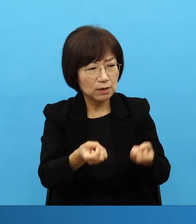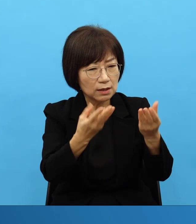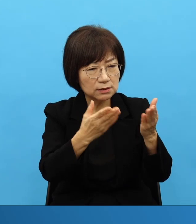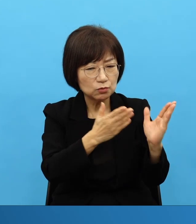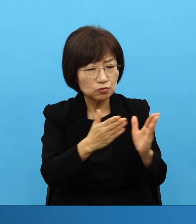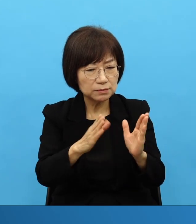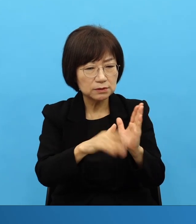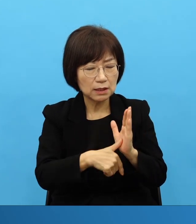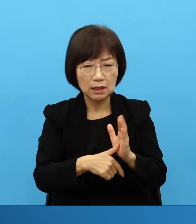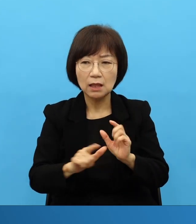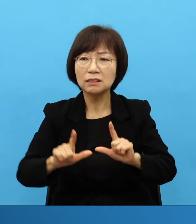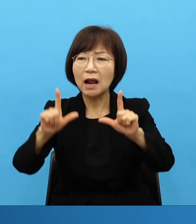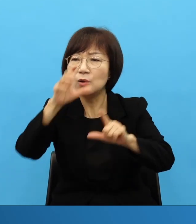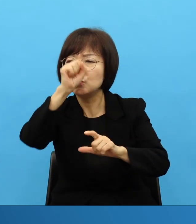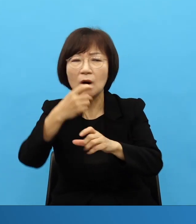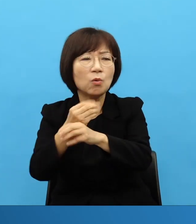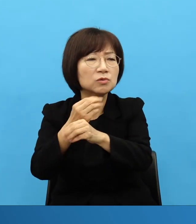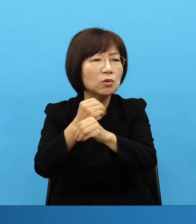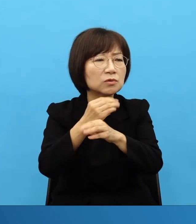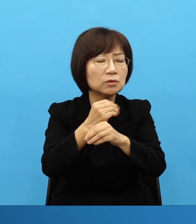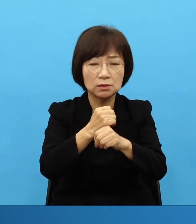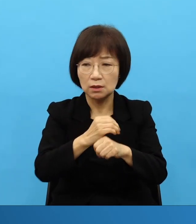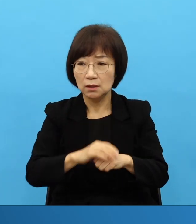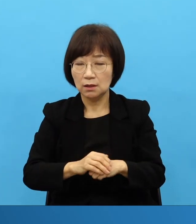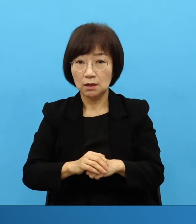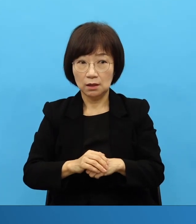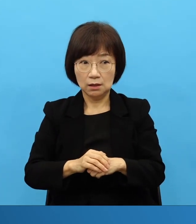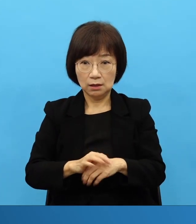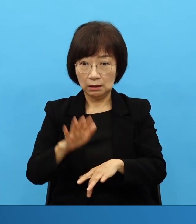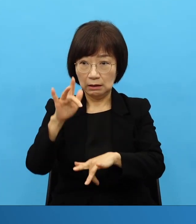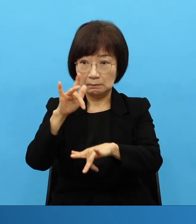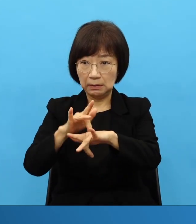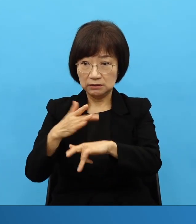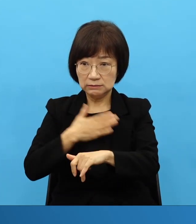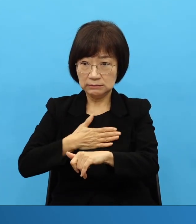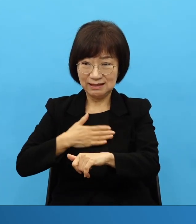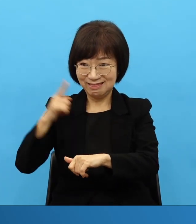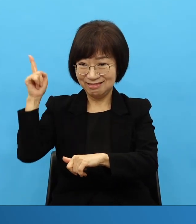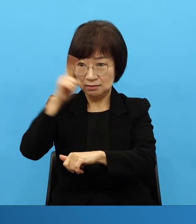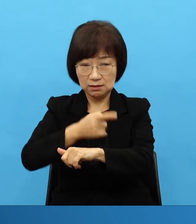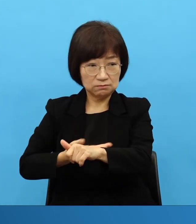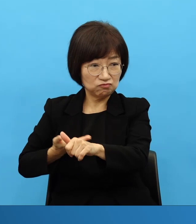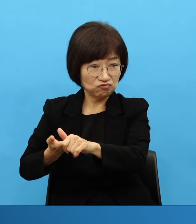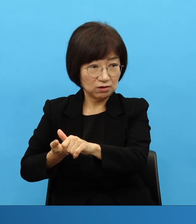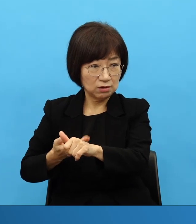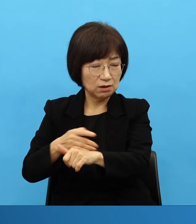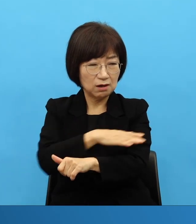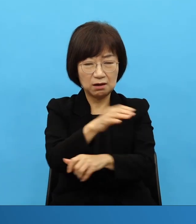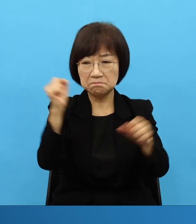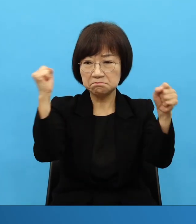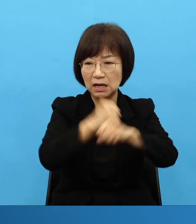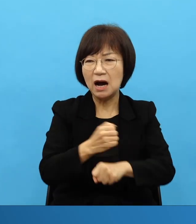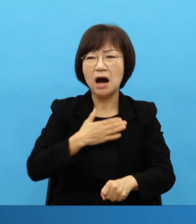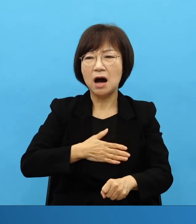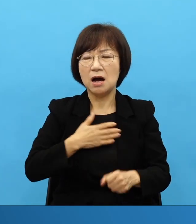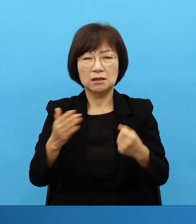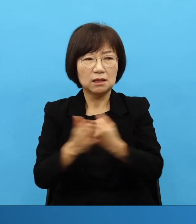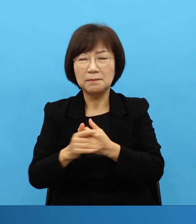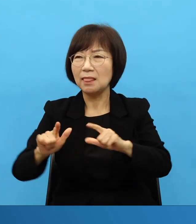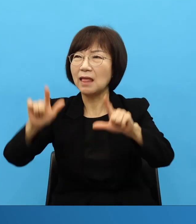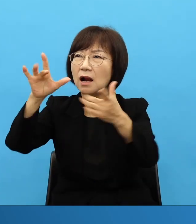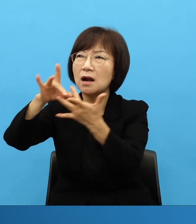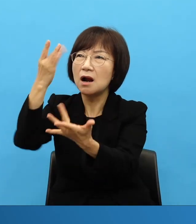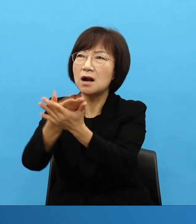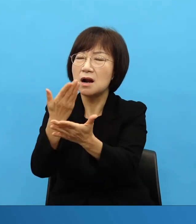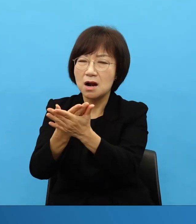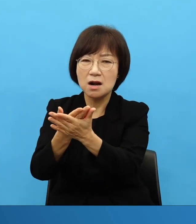자녀가 마귀인데 거슬리면 당하잖아요. 당연한 얘기예요 어떤 면에서는. Whatever they do, they have to get a correct date for that, for them to do that, so